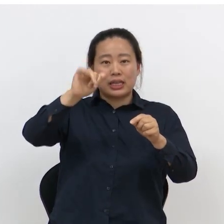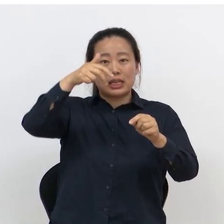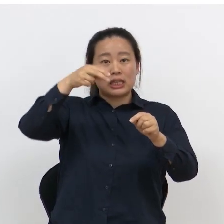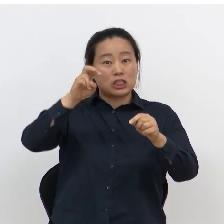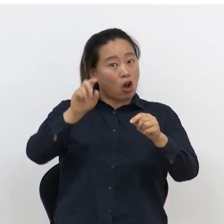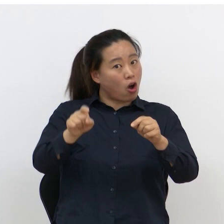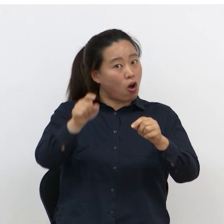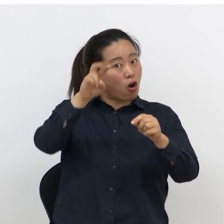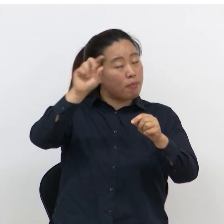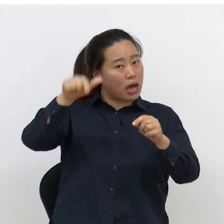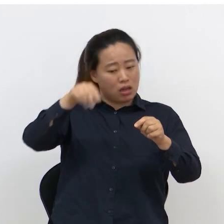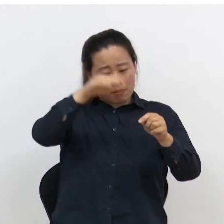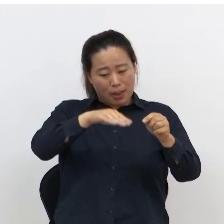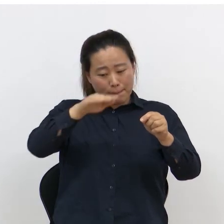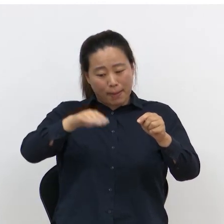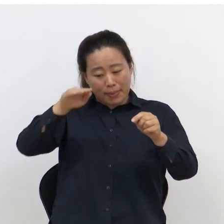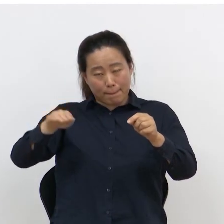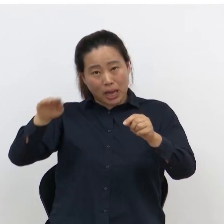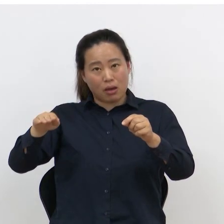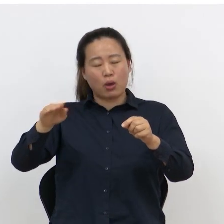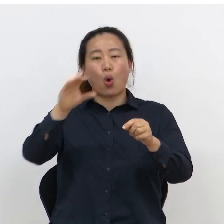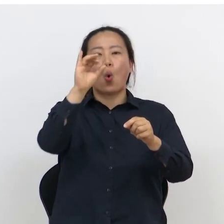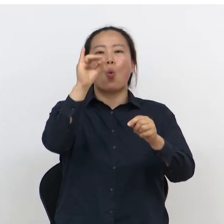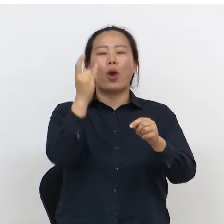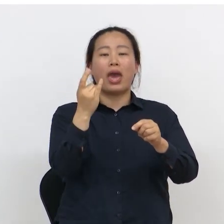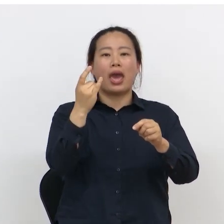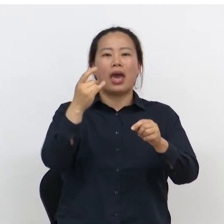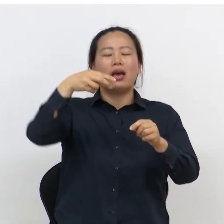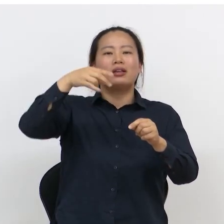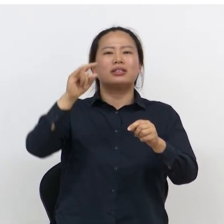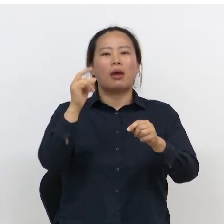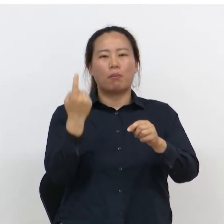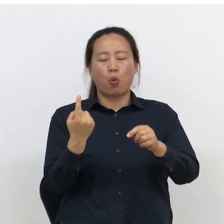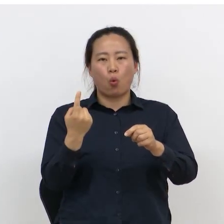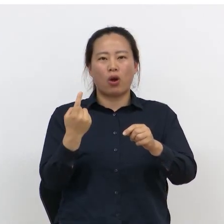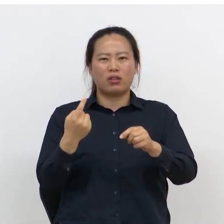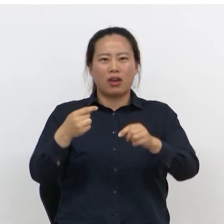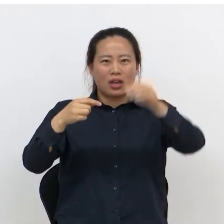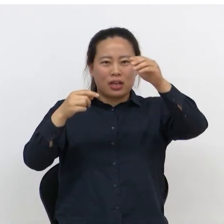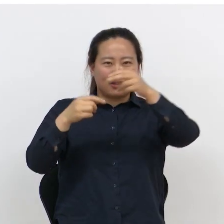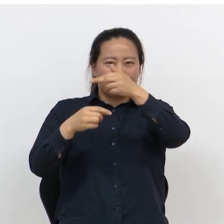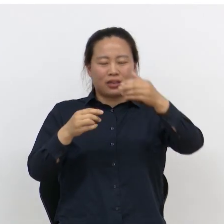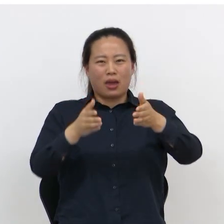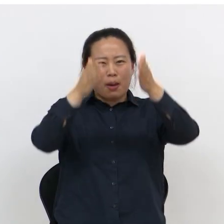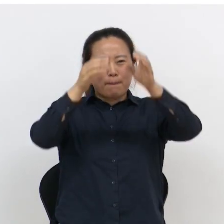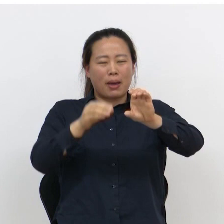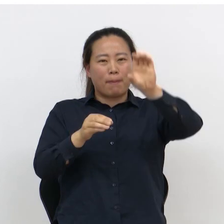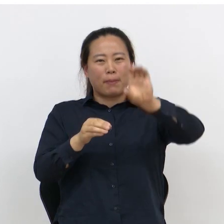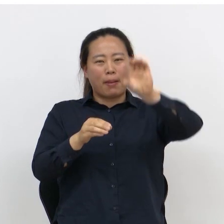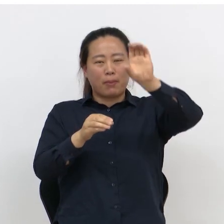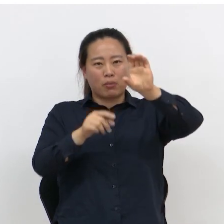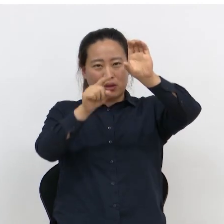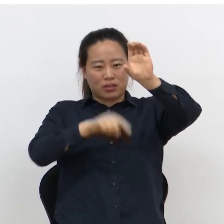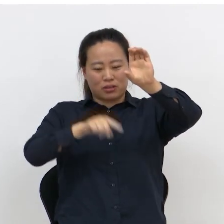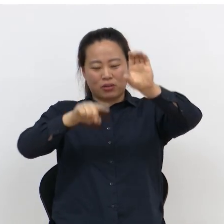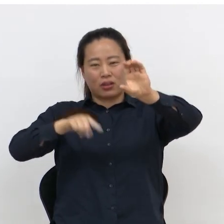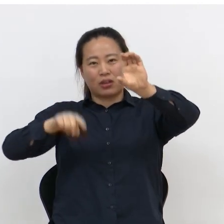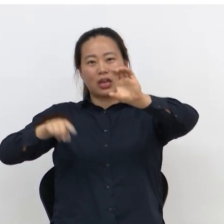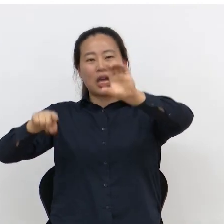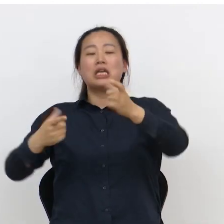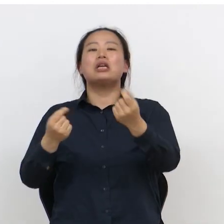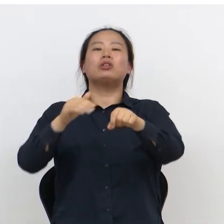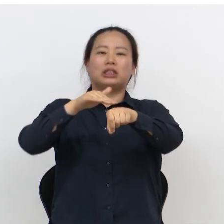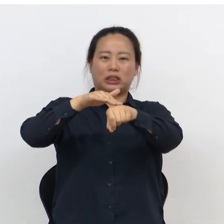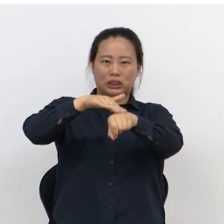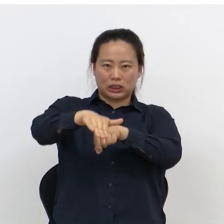그 신나게 그대로 그냥 점핑을 시작하는 거죠. 얘들이 뛰니까 기저막이 더 세게 움직이고, 그러면 얘들은 더 세게